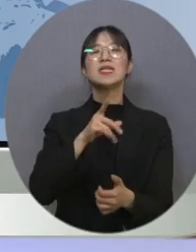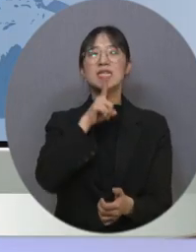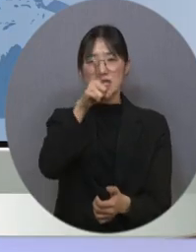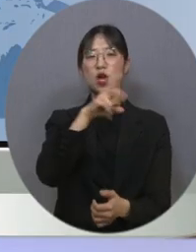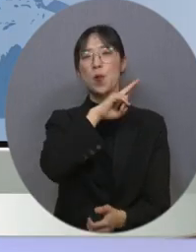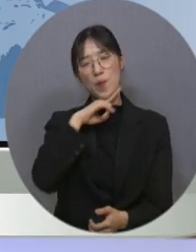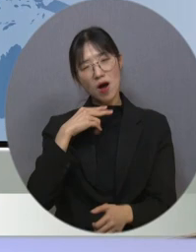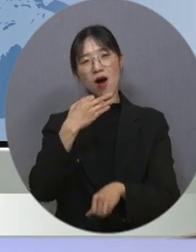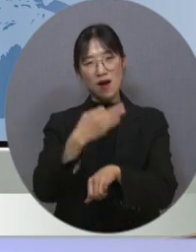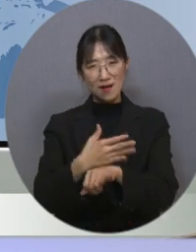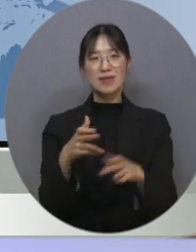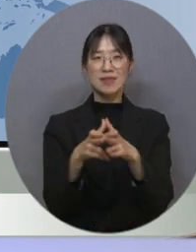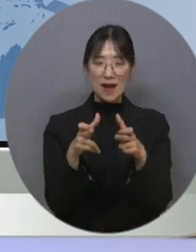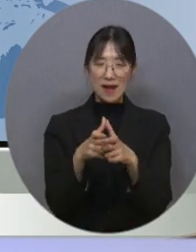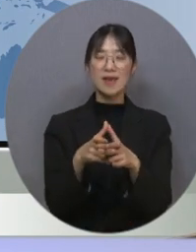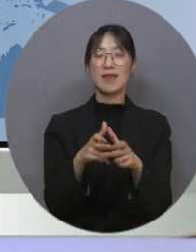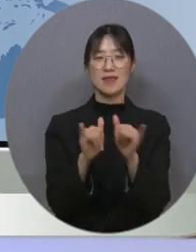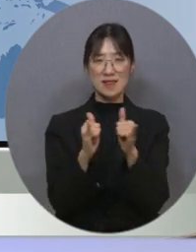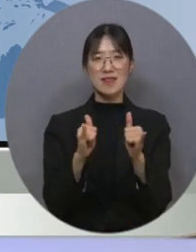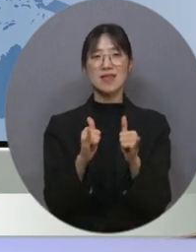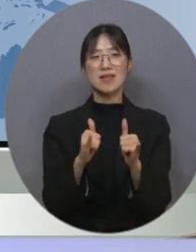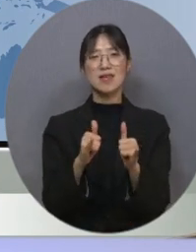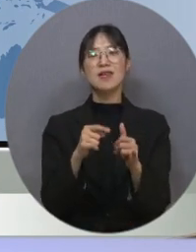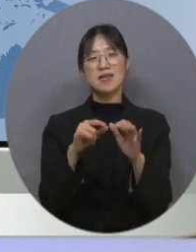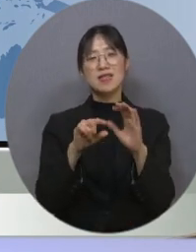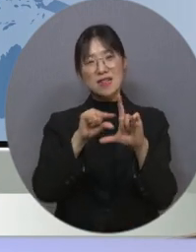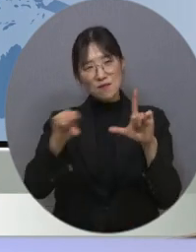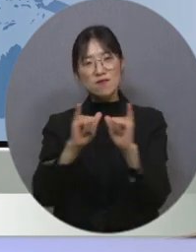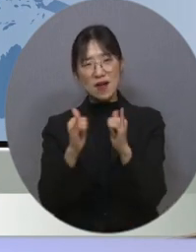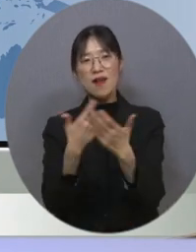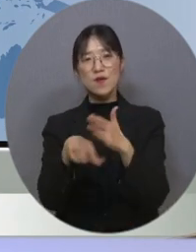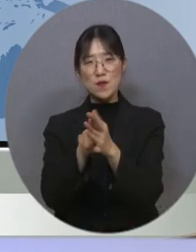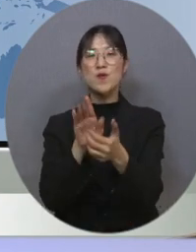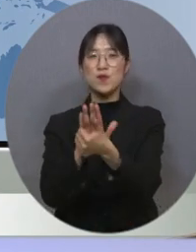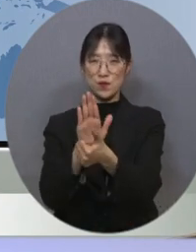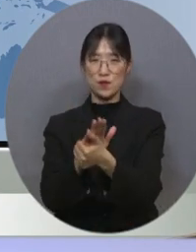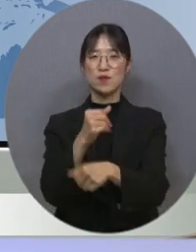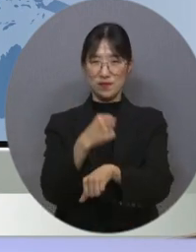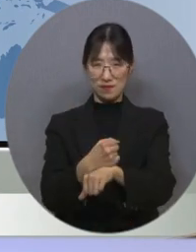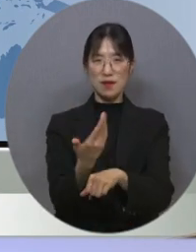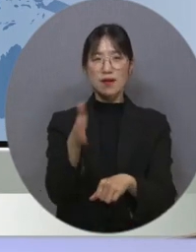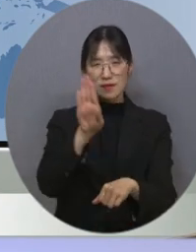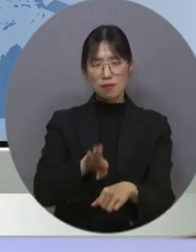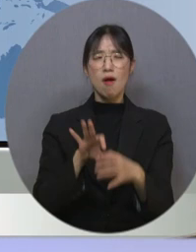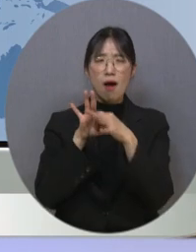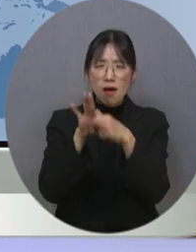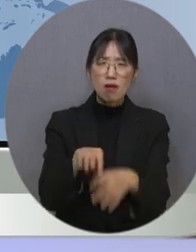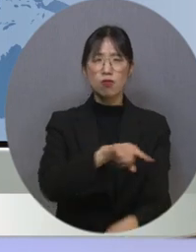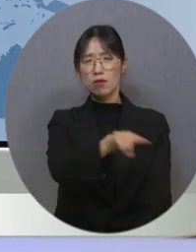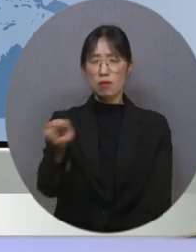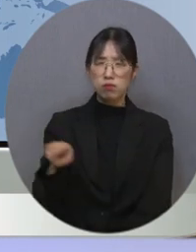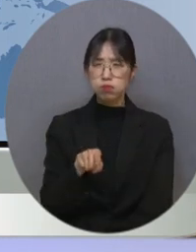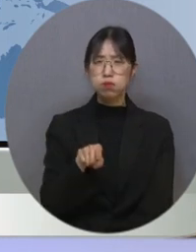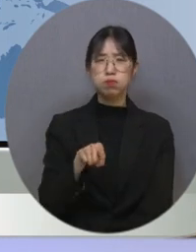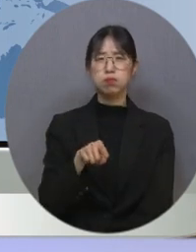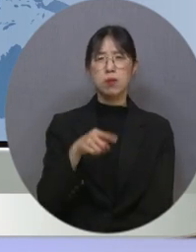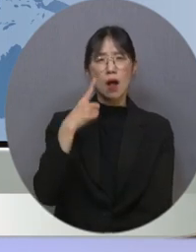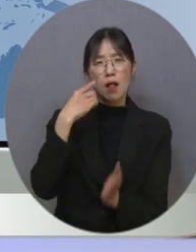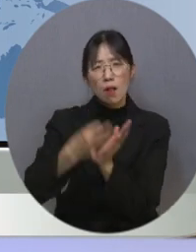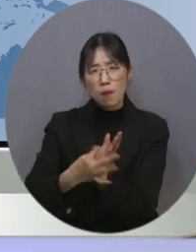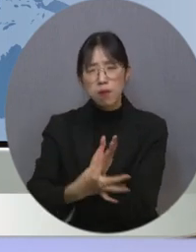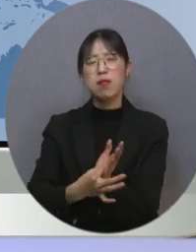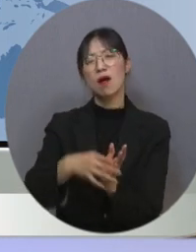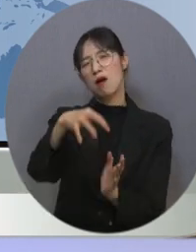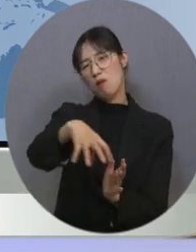장애인과 소외계층을 위한 의미 있는 제도 개선이 이루어지고 있습니다. 하지만 여전히 손길이 미치지 못하는 복지